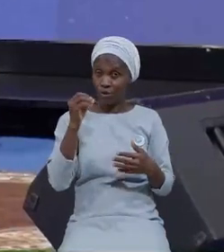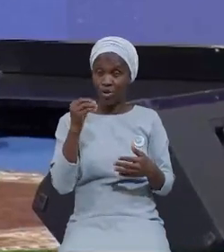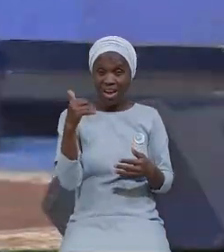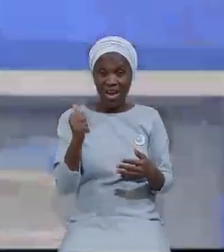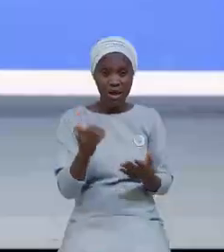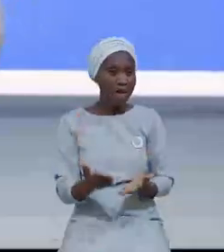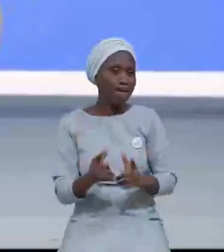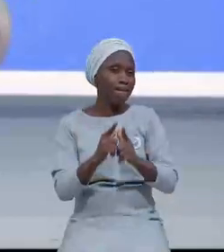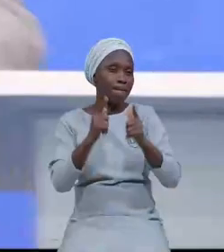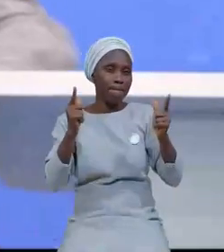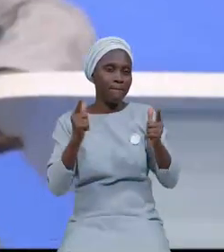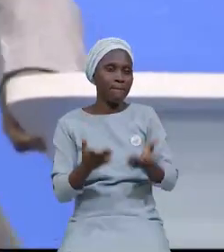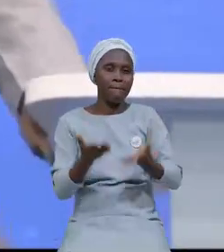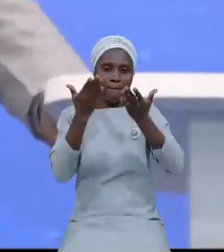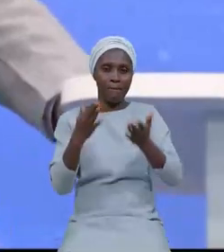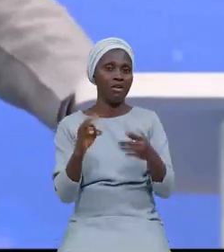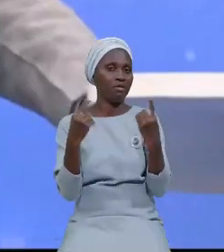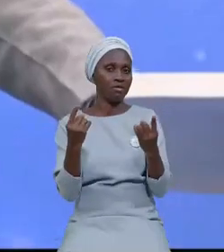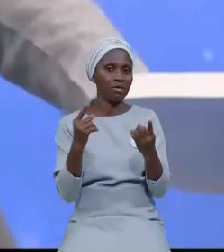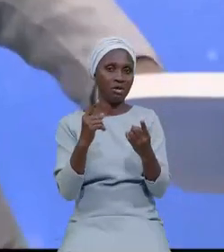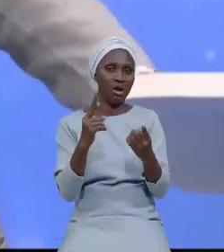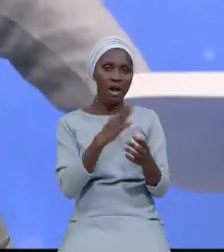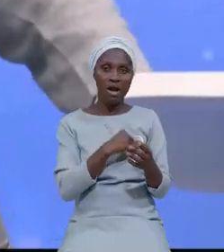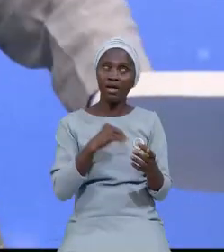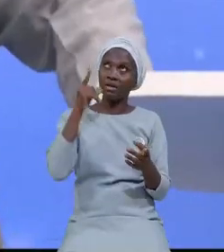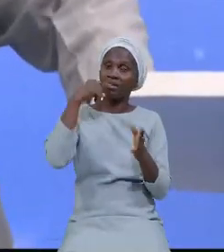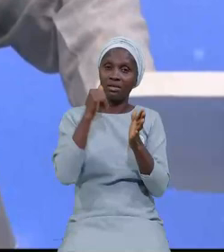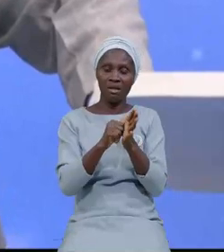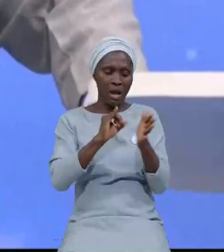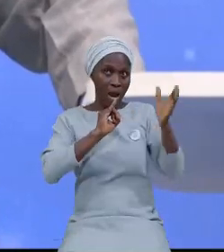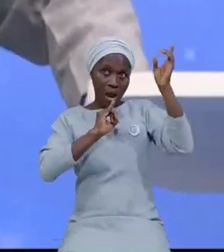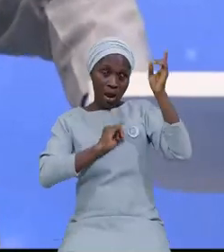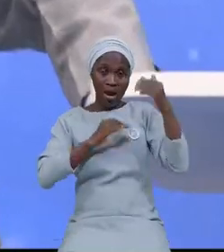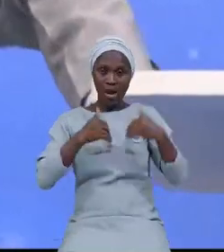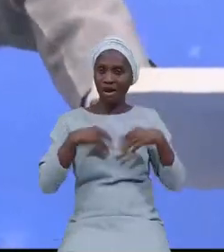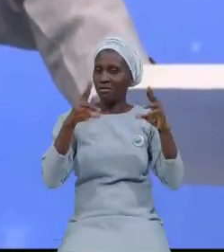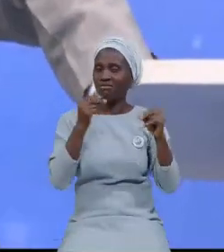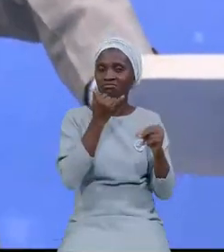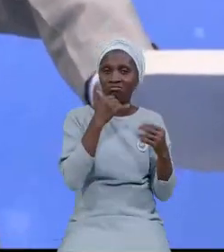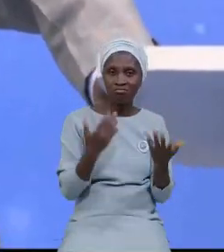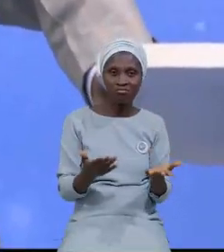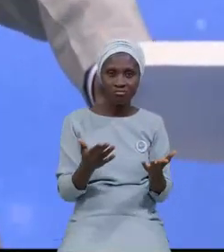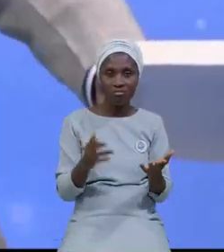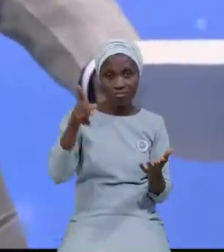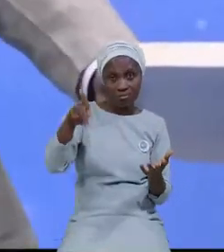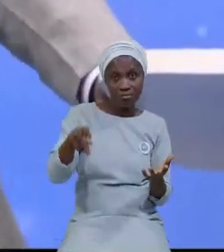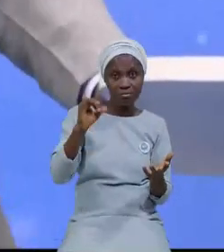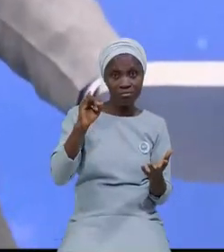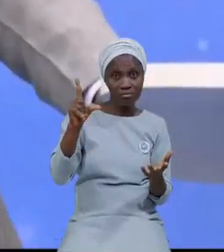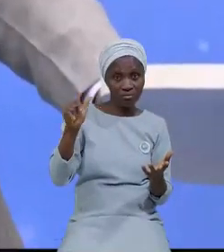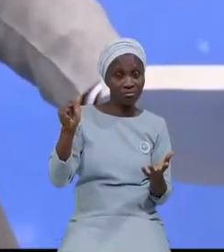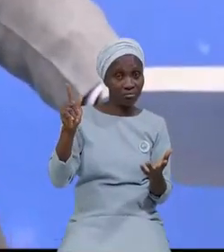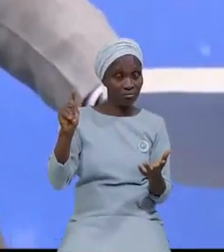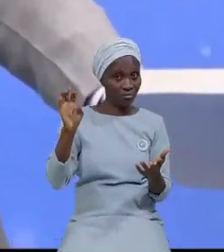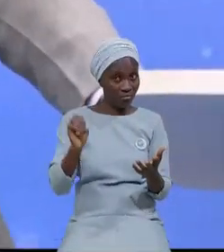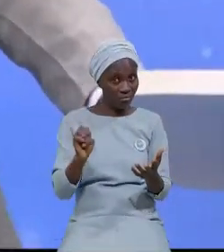un grand un gros fardeau de péché il a dit moi je n'ai pas de crime il a proclamé